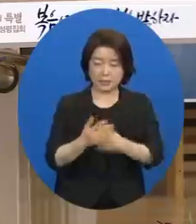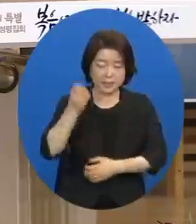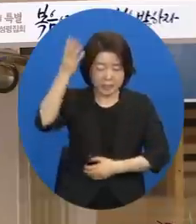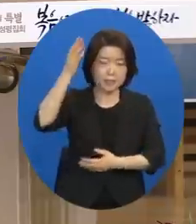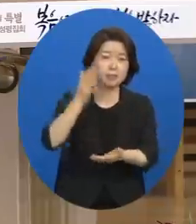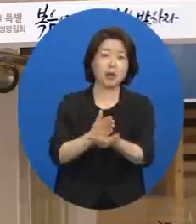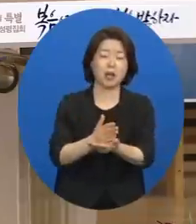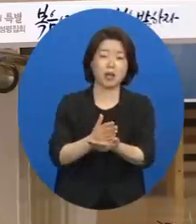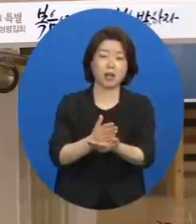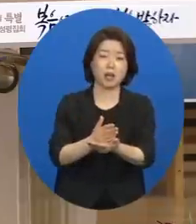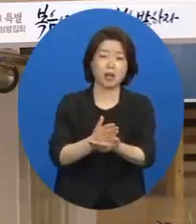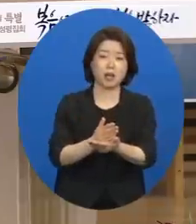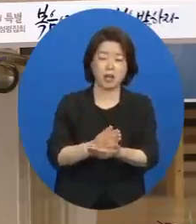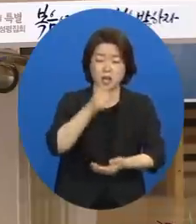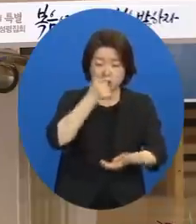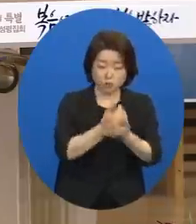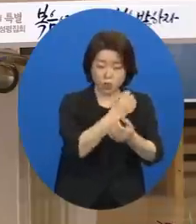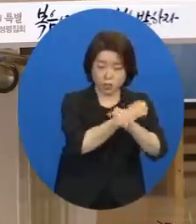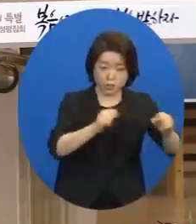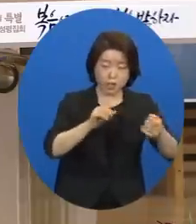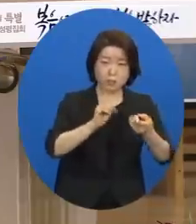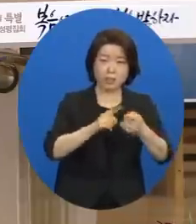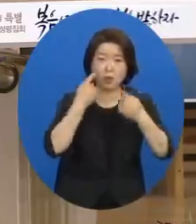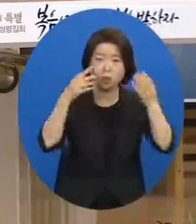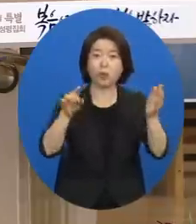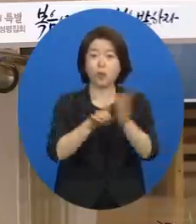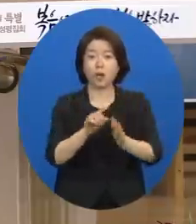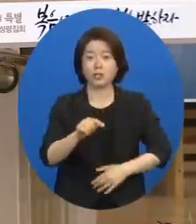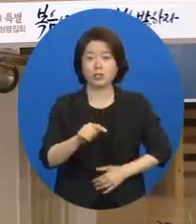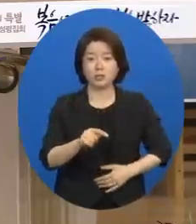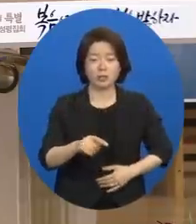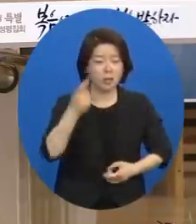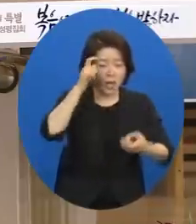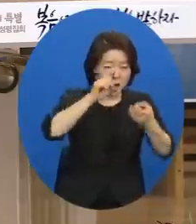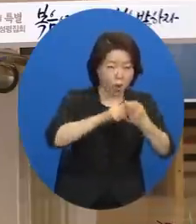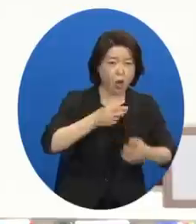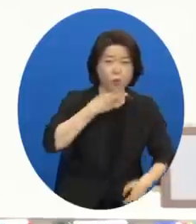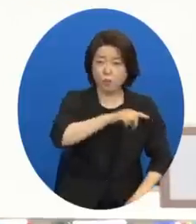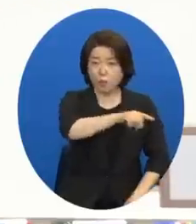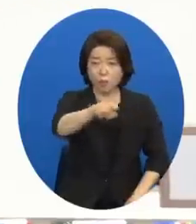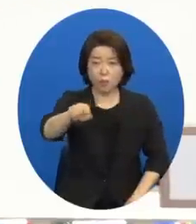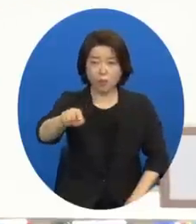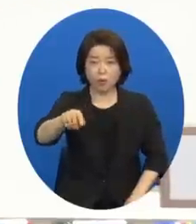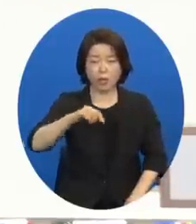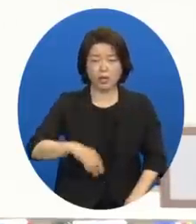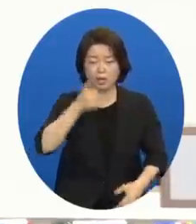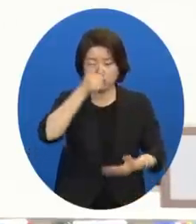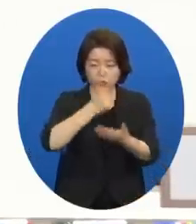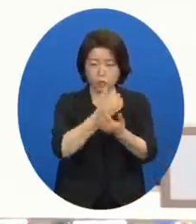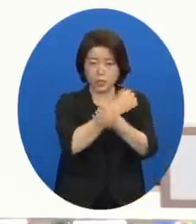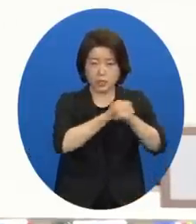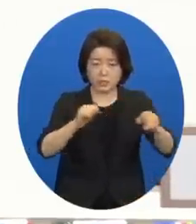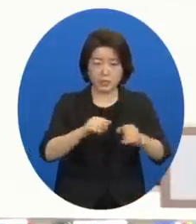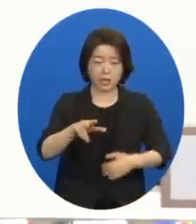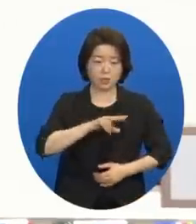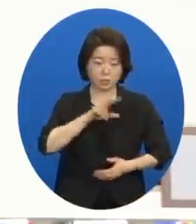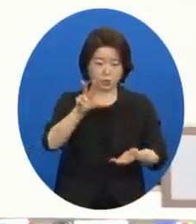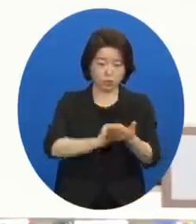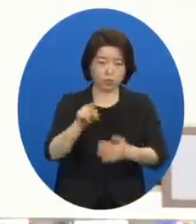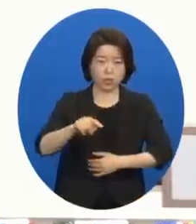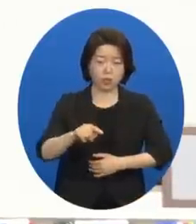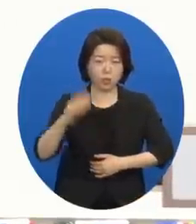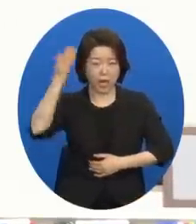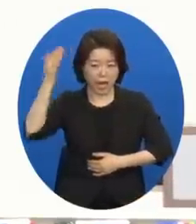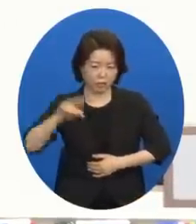말아라. 죄사함에 대한 이 확신이 얼마나 관심이 없었으면 죄사함이란 주제로 한국의 이단들이 얼마나